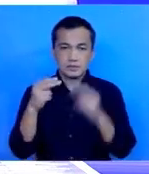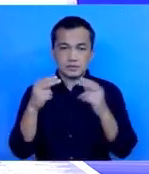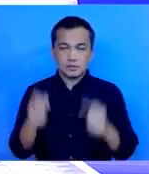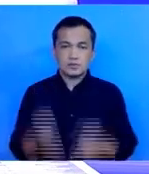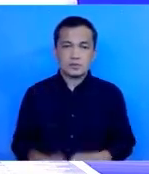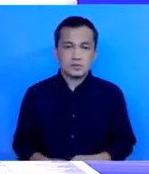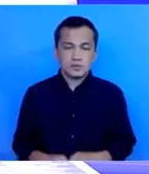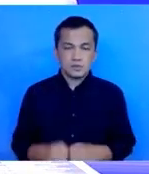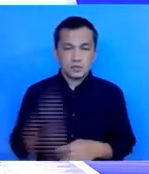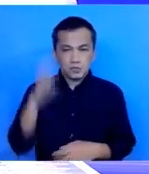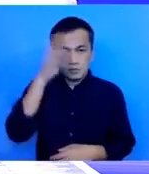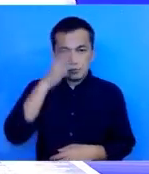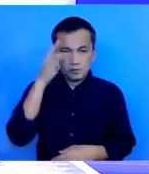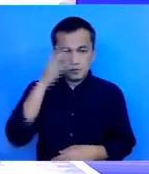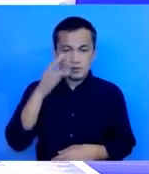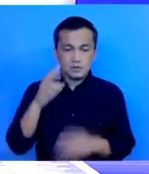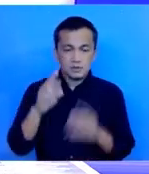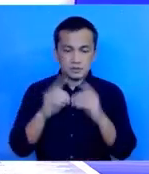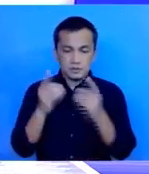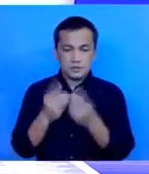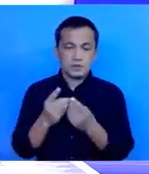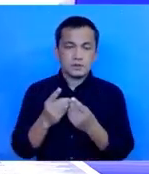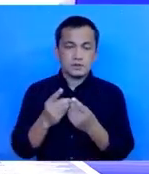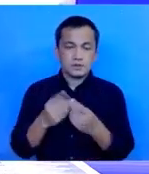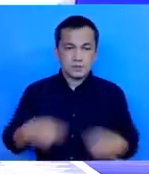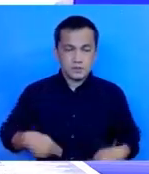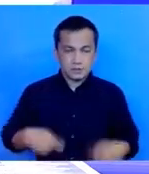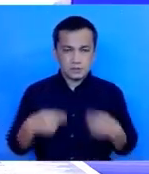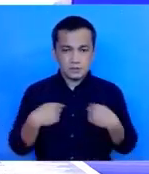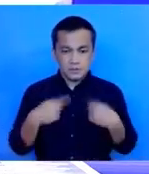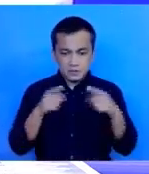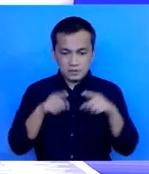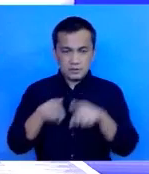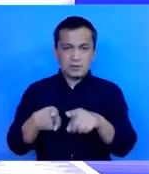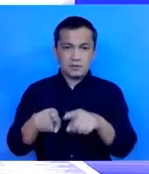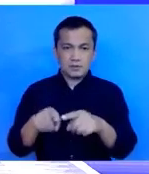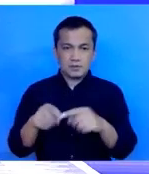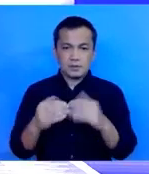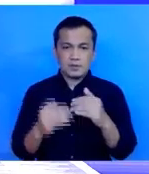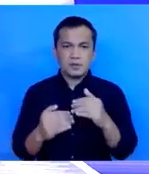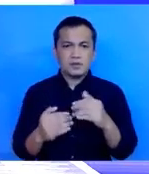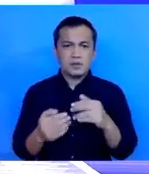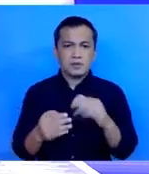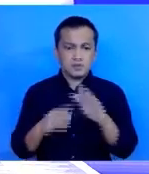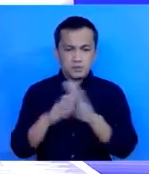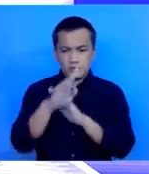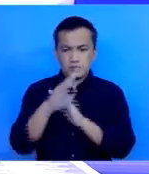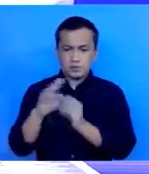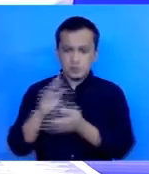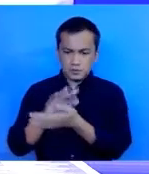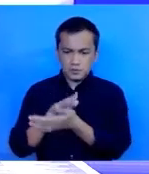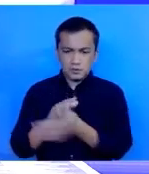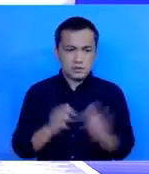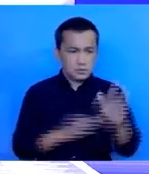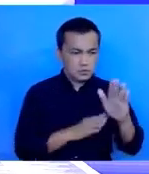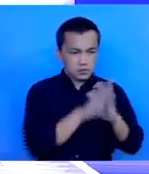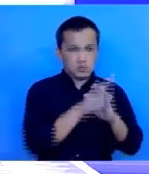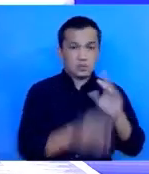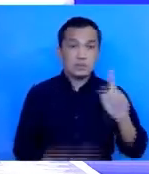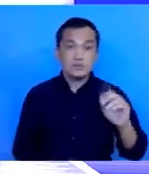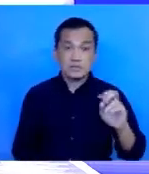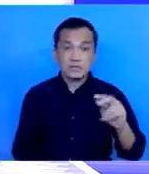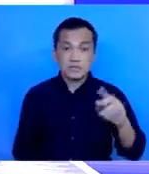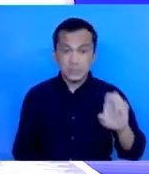Nababahala na ang Department of Health sa sabay na pagsipa ng mga kaso ng COVID-19 at dengue. Giit ni dating